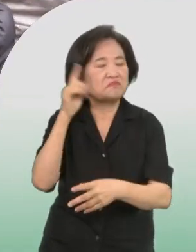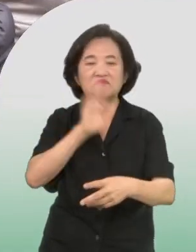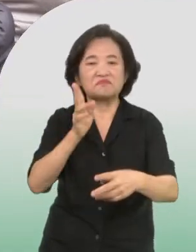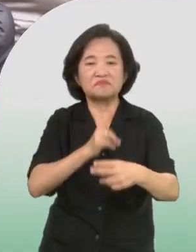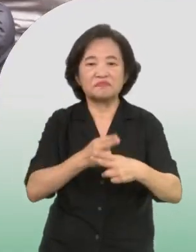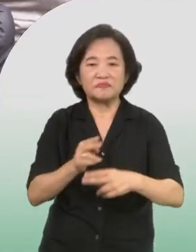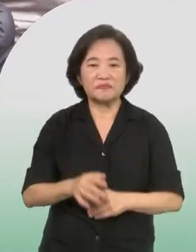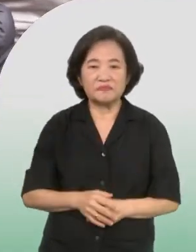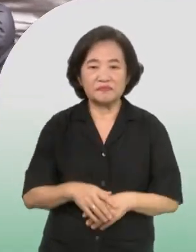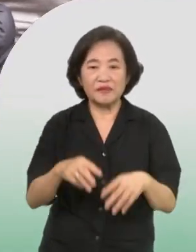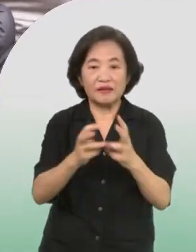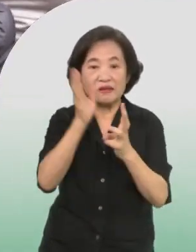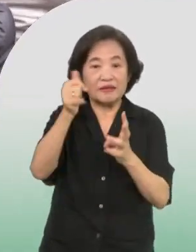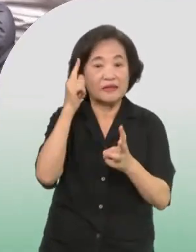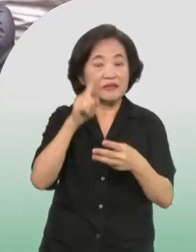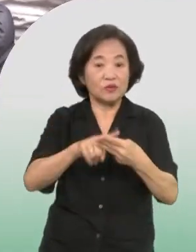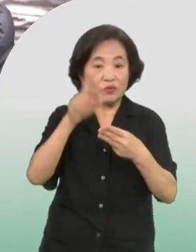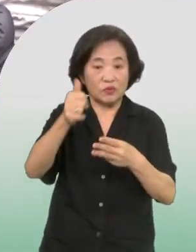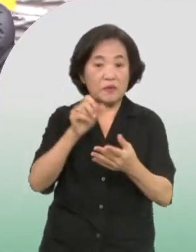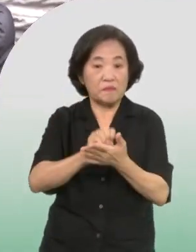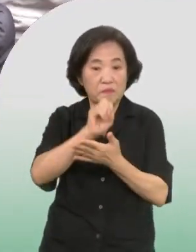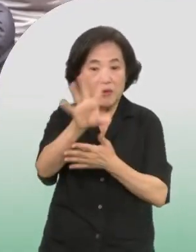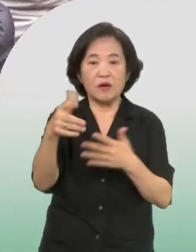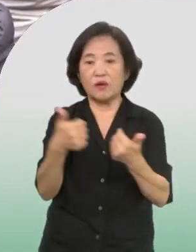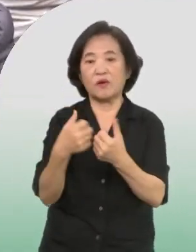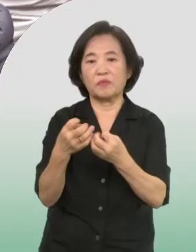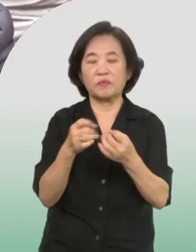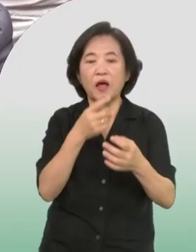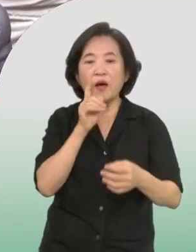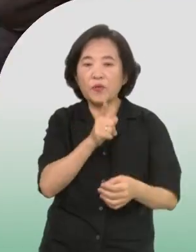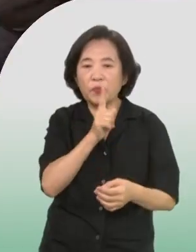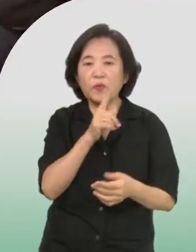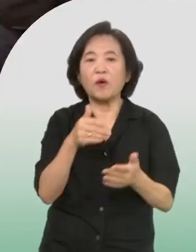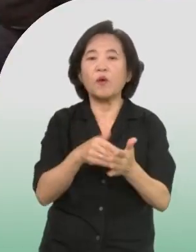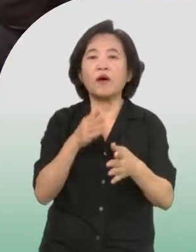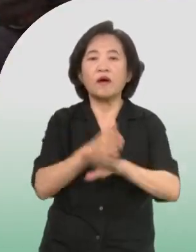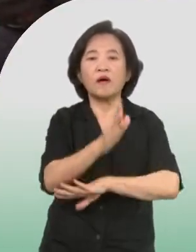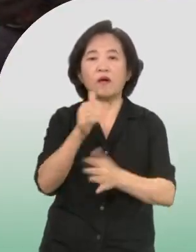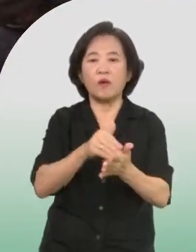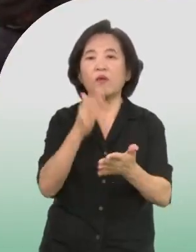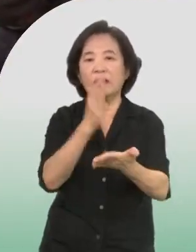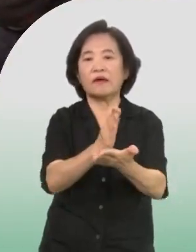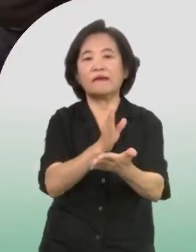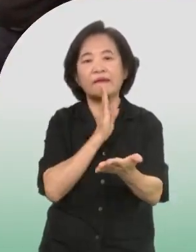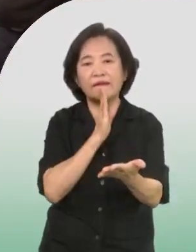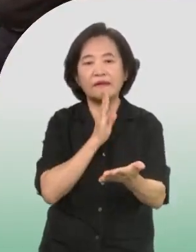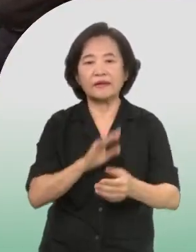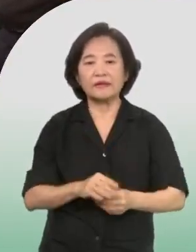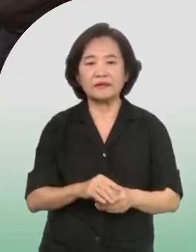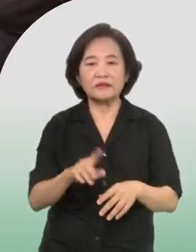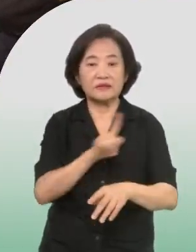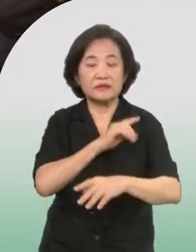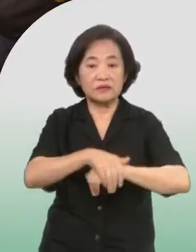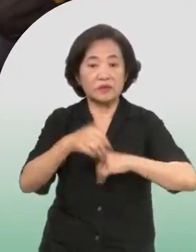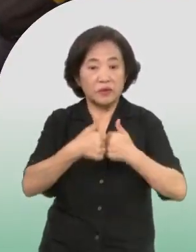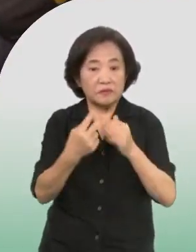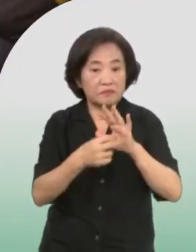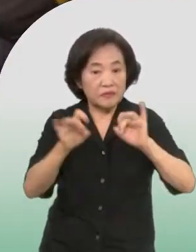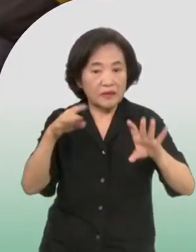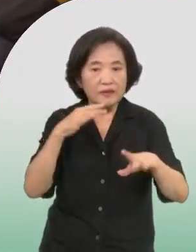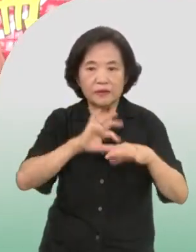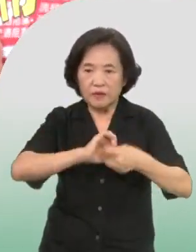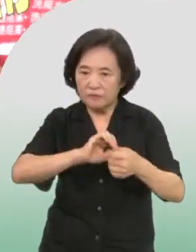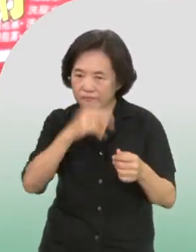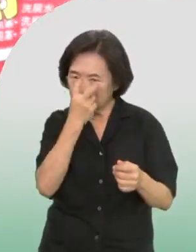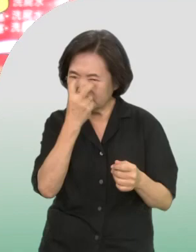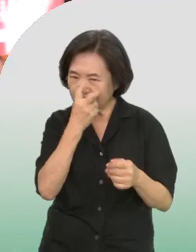此，县长杨文科立下家头主管汇报后，用公开同意通过终止委托，所以此举非常巧，为继续